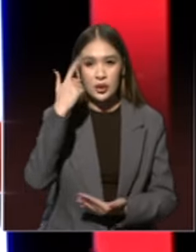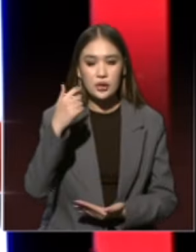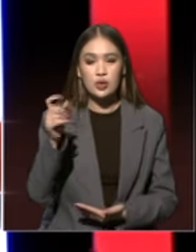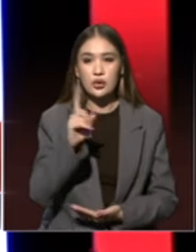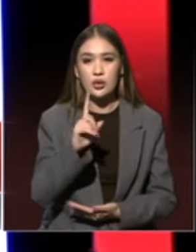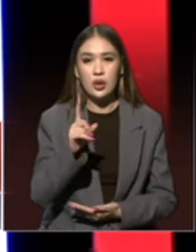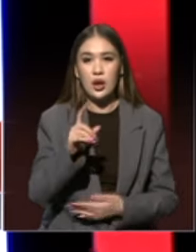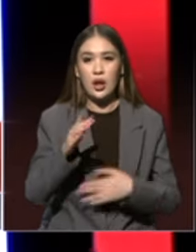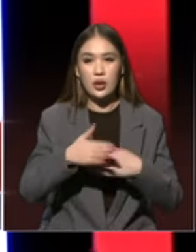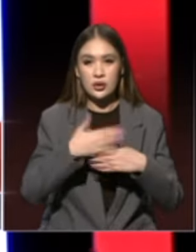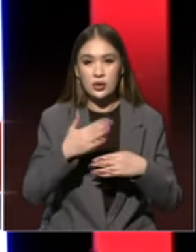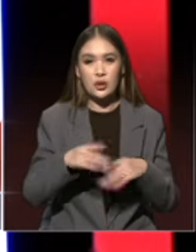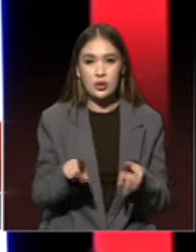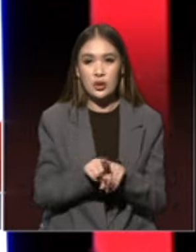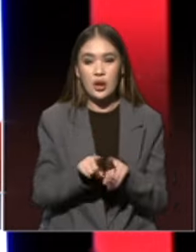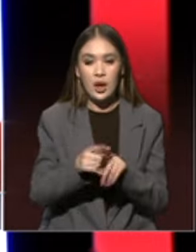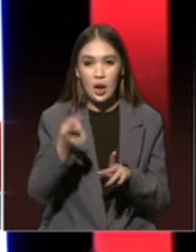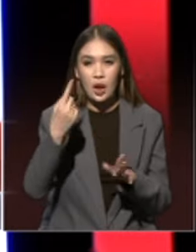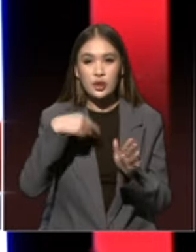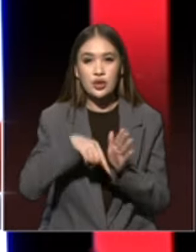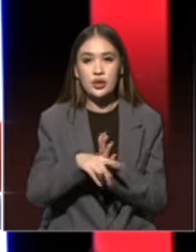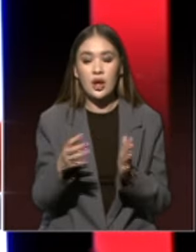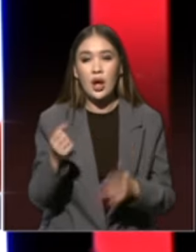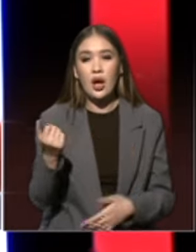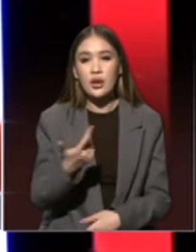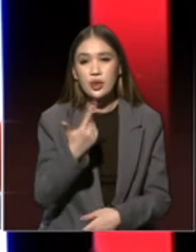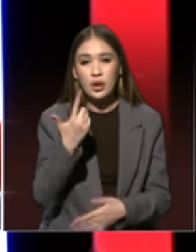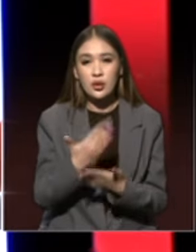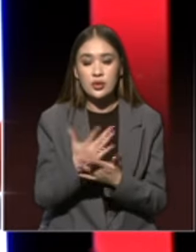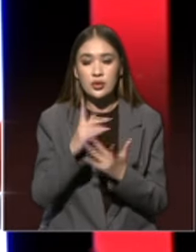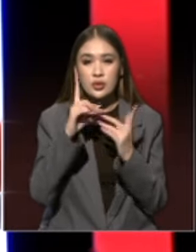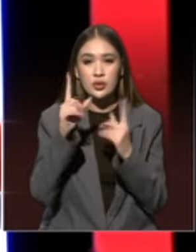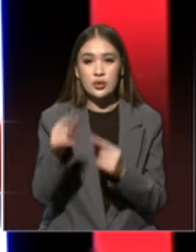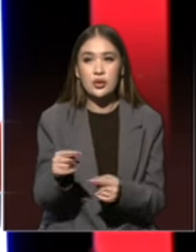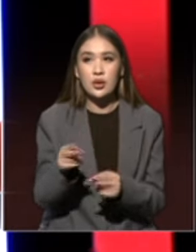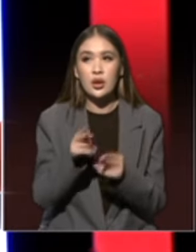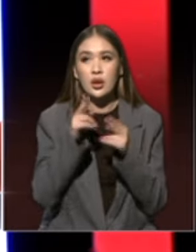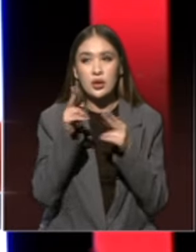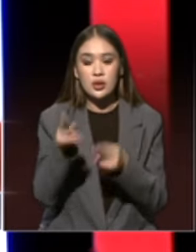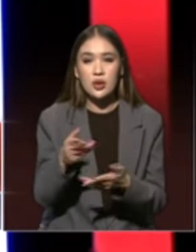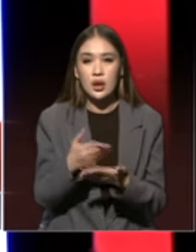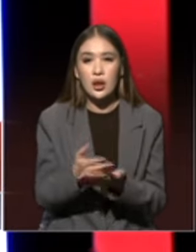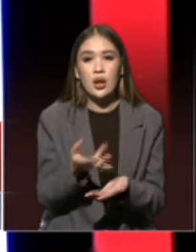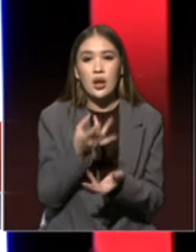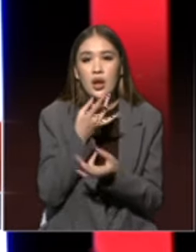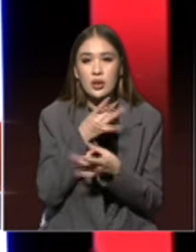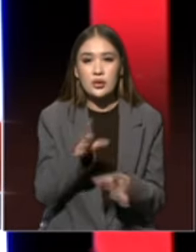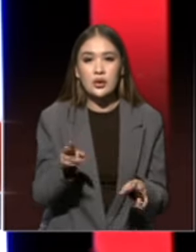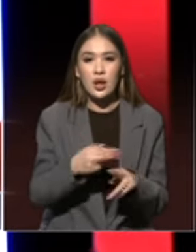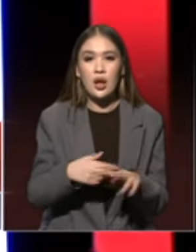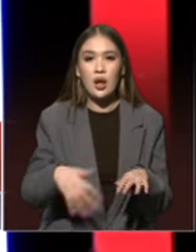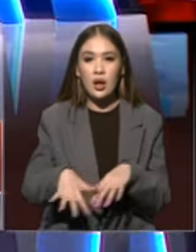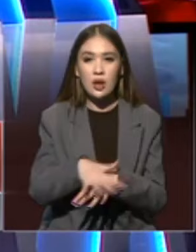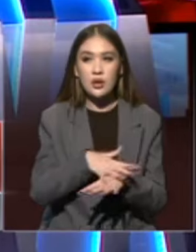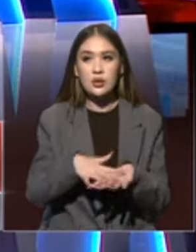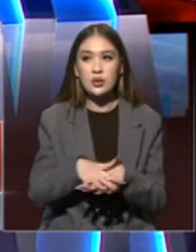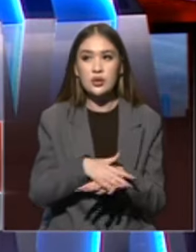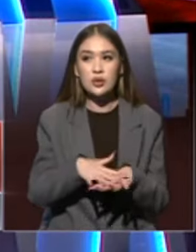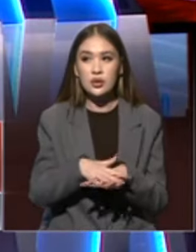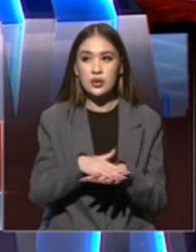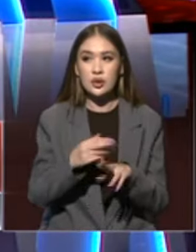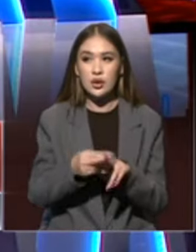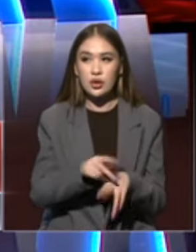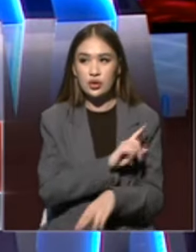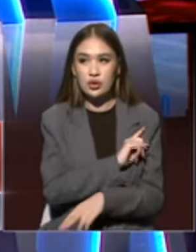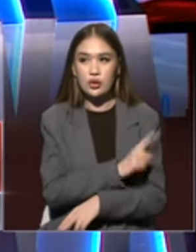бірақ елдің ішіне барған кезде өзіңіз білесіз, Атырауға барған кезде мысалға, Құлсарға барған кезде, қай жаққа барсаңыз да халықтың күшін сол кезде